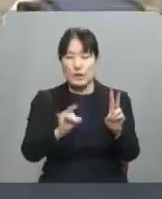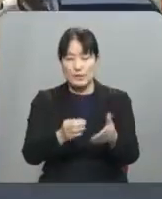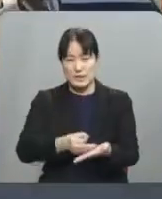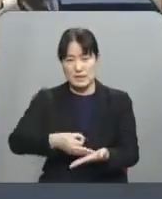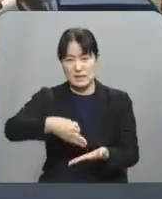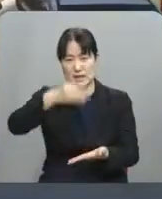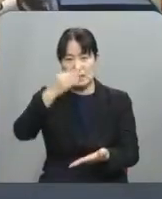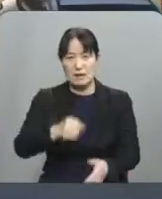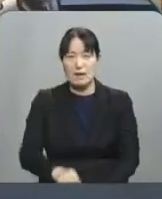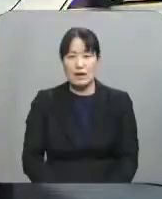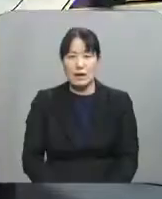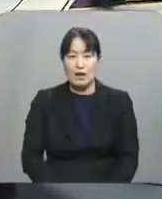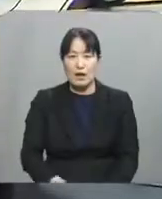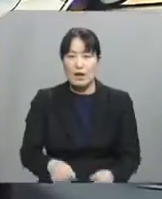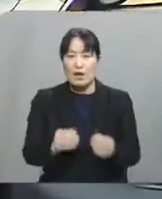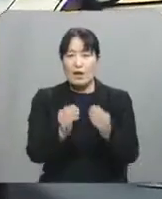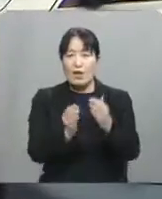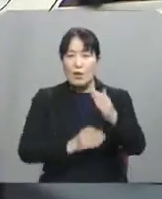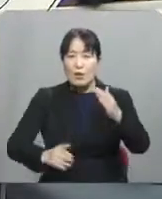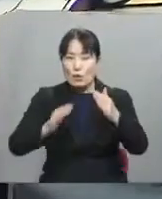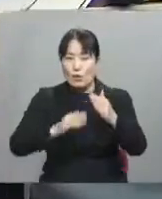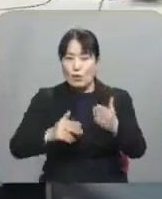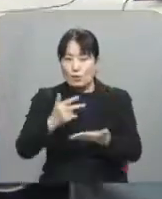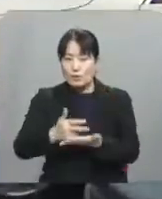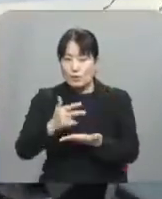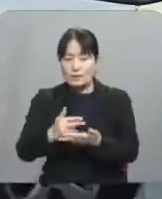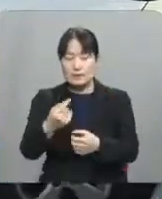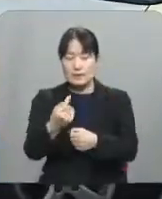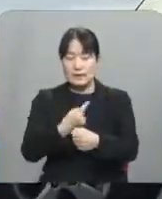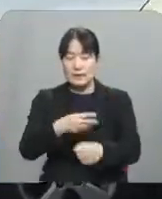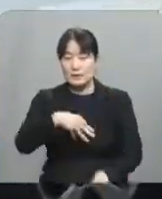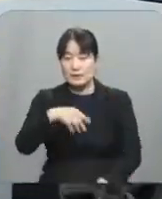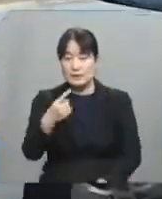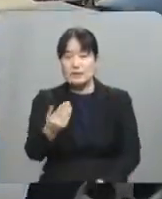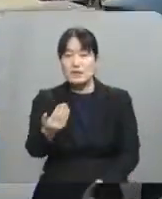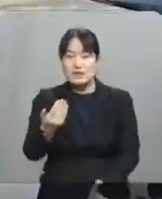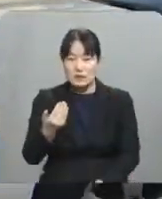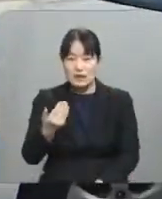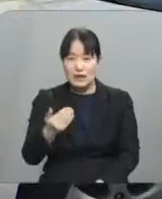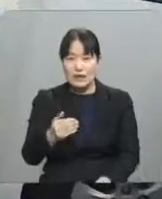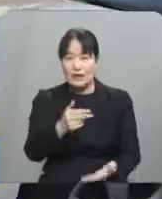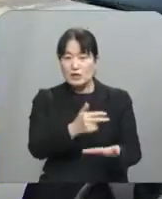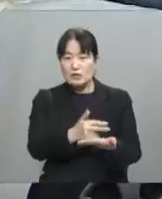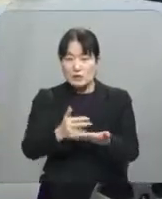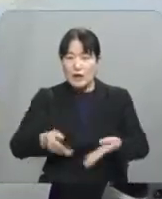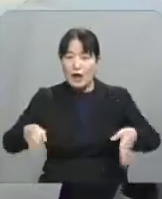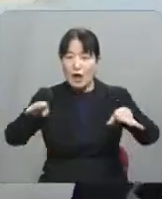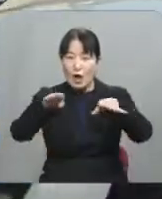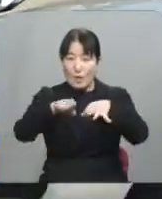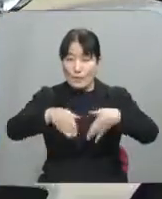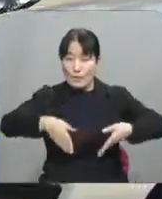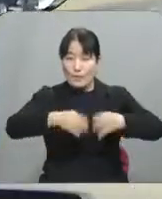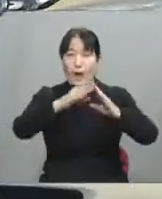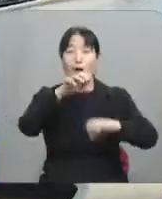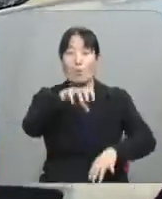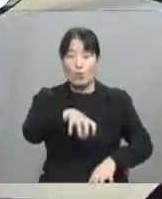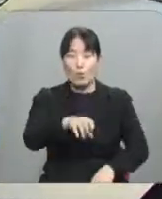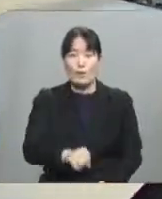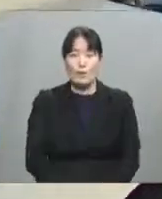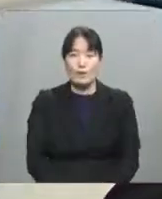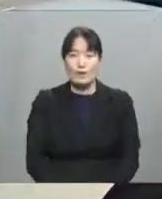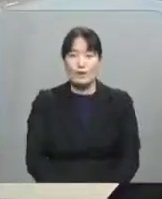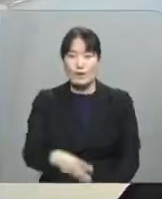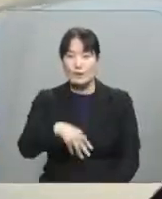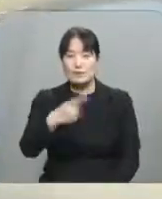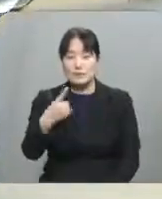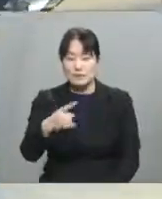제가 지금 서 있는 공영주차장 부지는 지난해 삼척시가 매입하기 전까지만 하더라도 상가 건물이 들어서 있던 자리입니다.